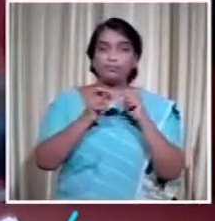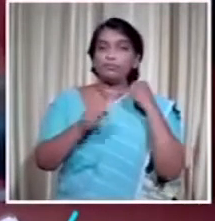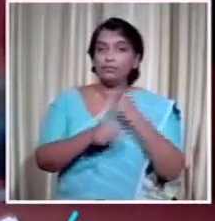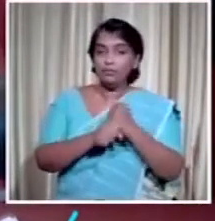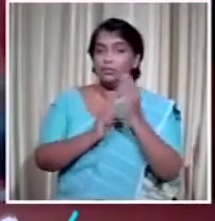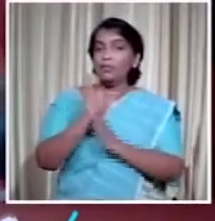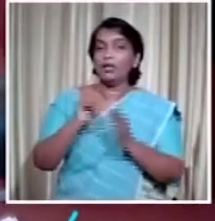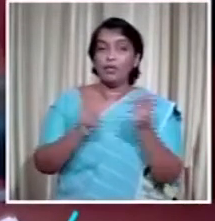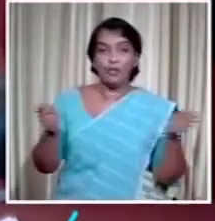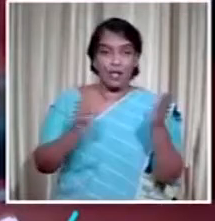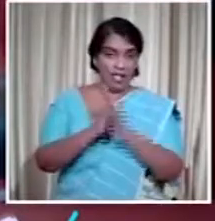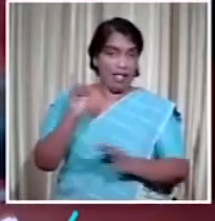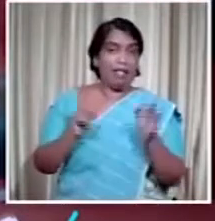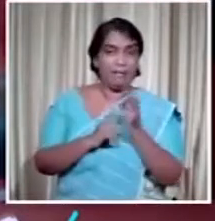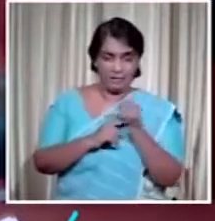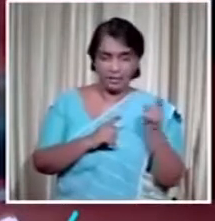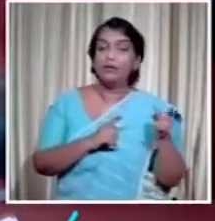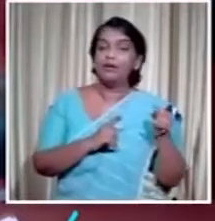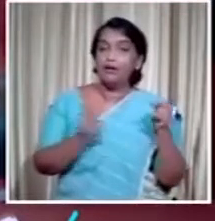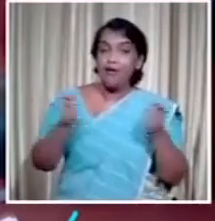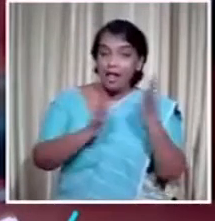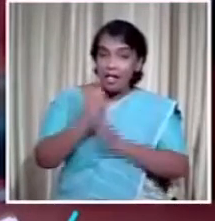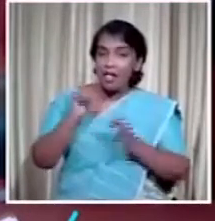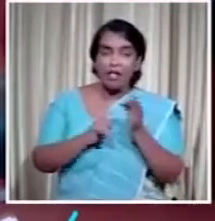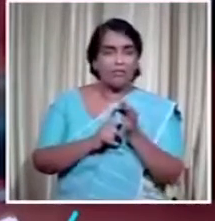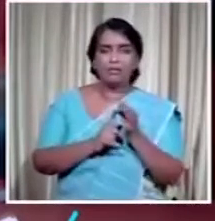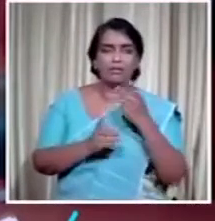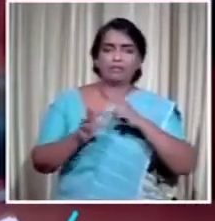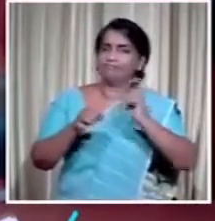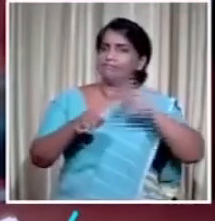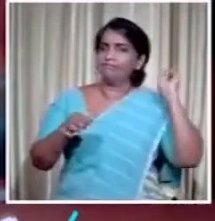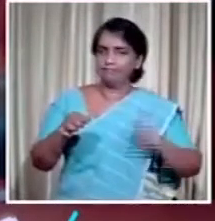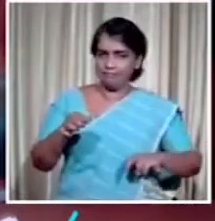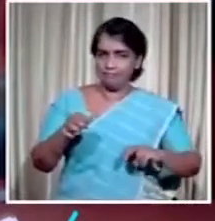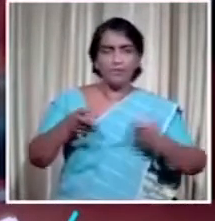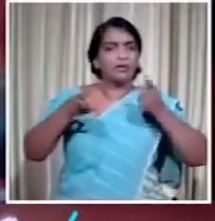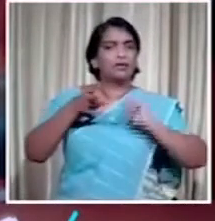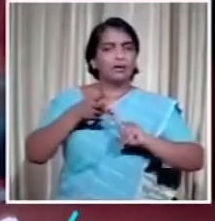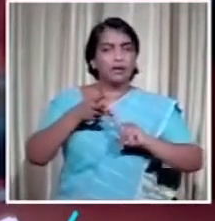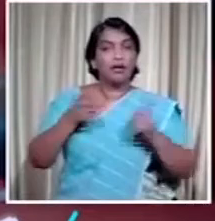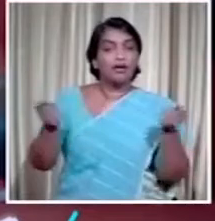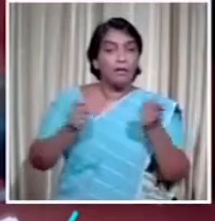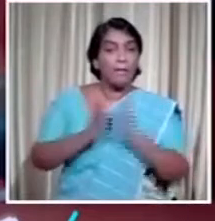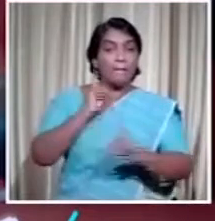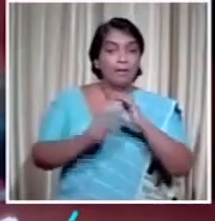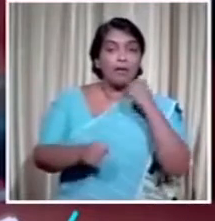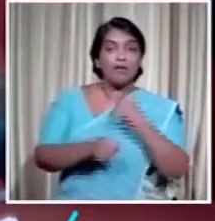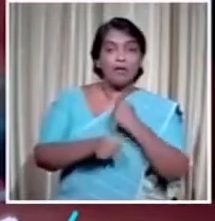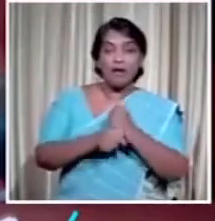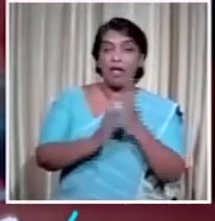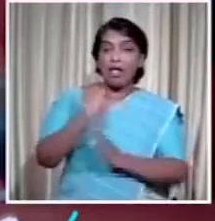Gunawardana amathivara welanda amathivara. Etara welanda amathivara illa asi thibenawa. Ilanga welanda amathyanse rajya